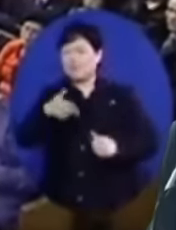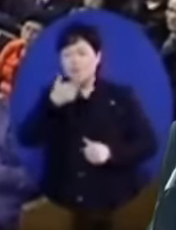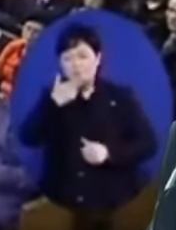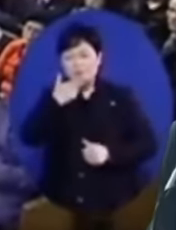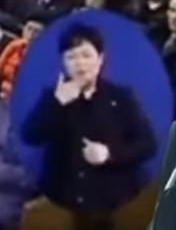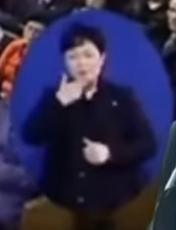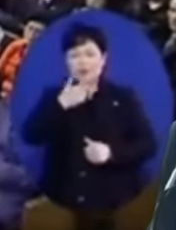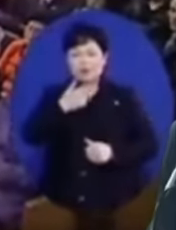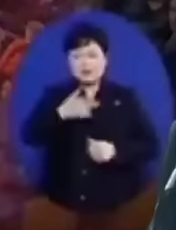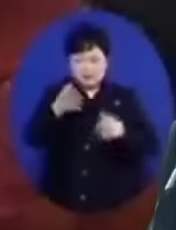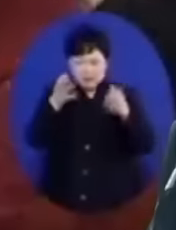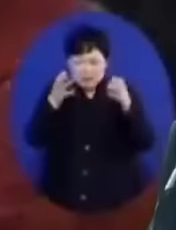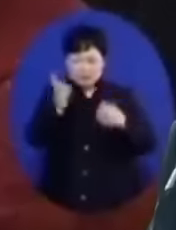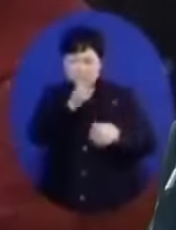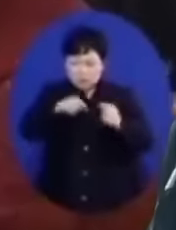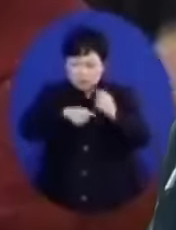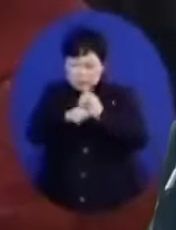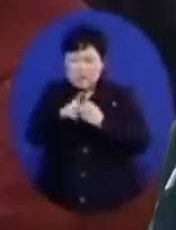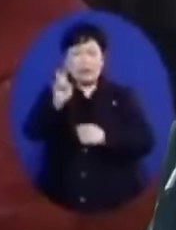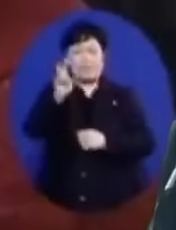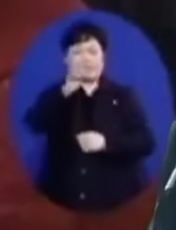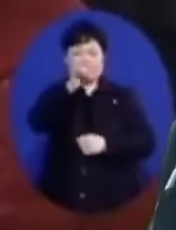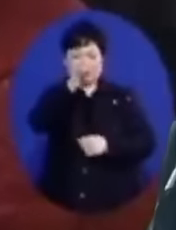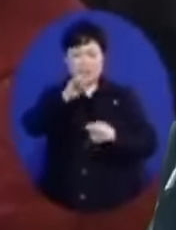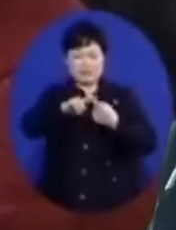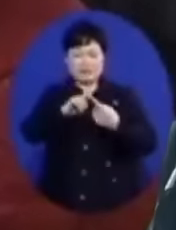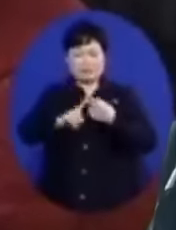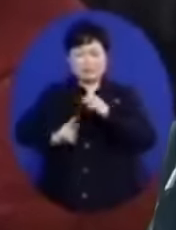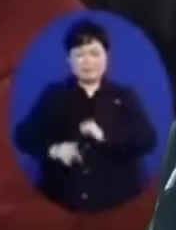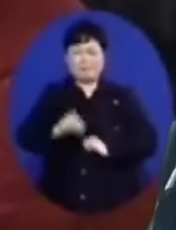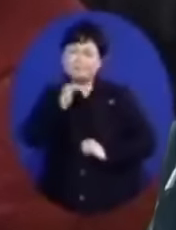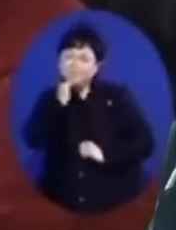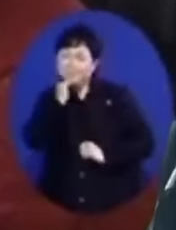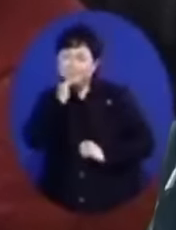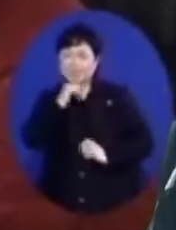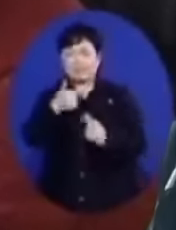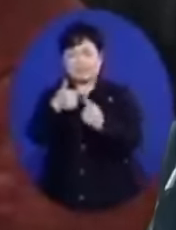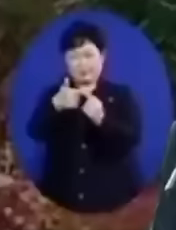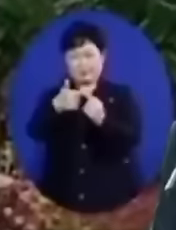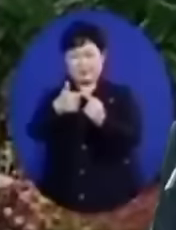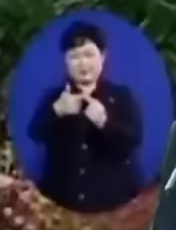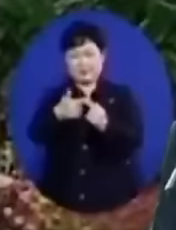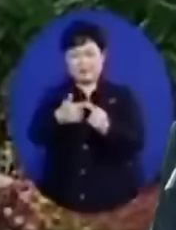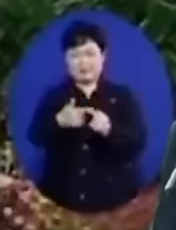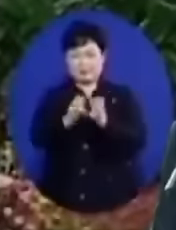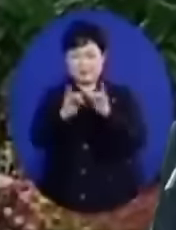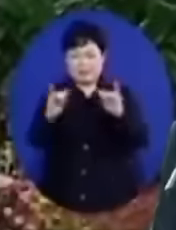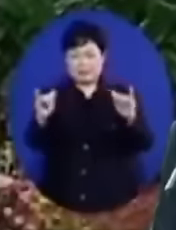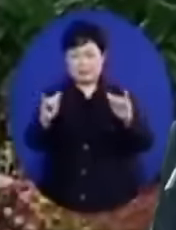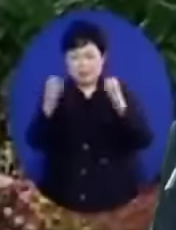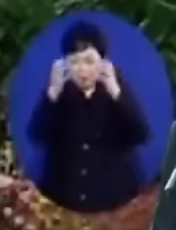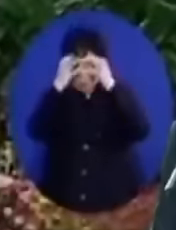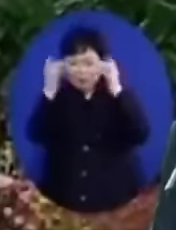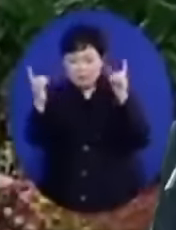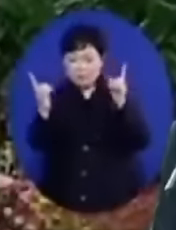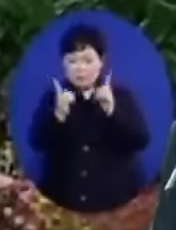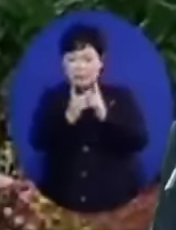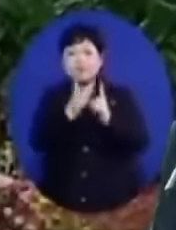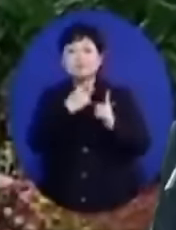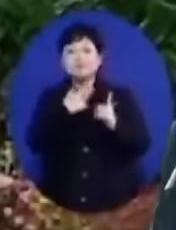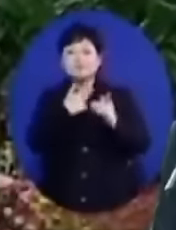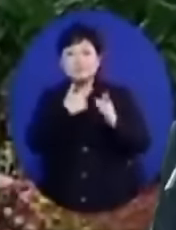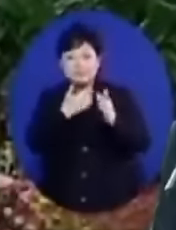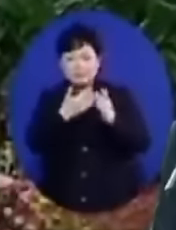않고 고난 중에 무슨 뜻이 있을 것이라 생각하며 참고 기다리는 태도인 것입니다. 이렇게 사람은 고난을 만나면 여러 가지 다른